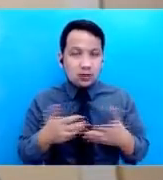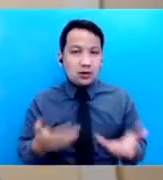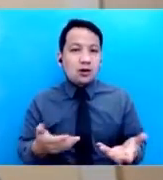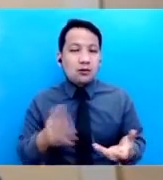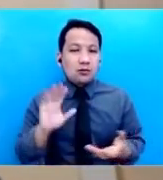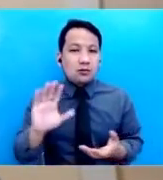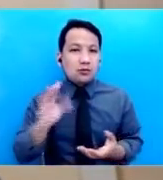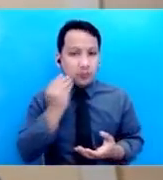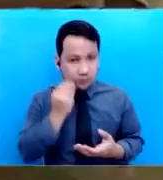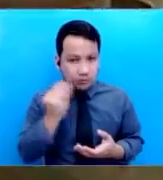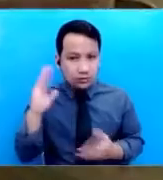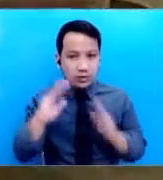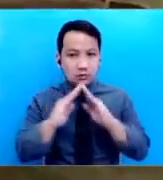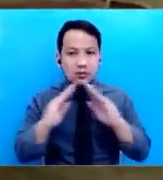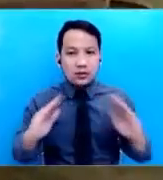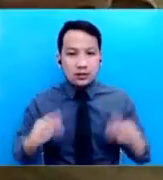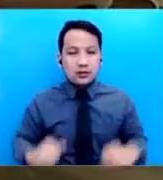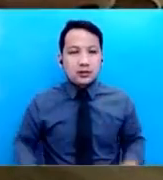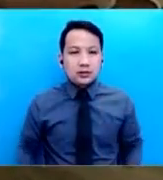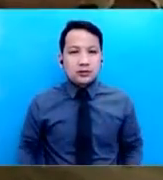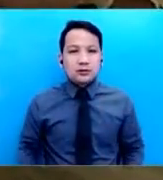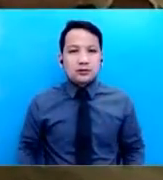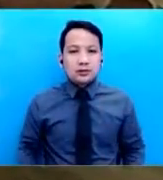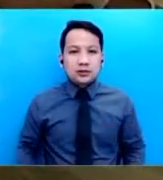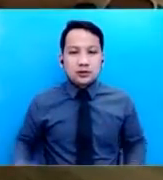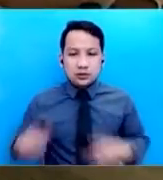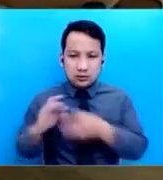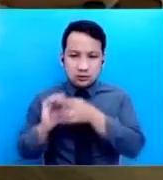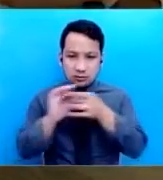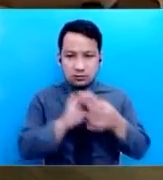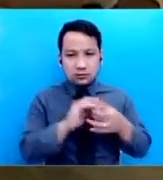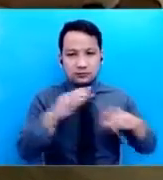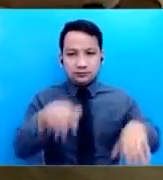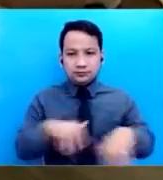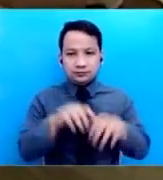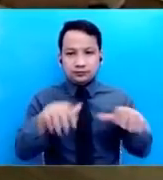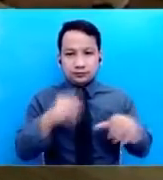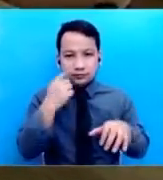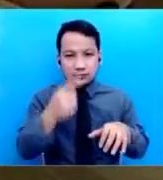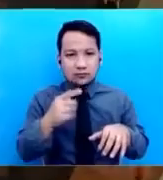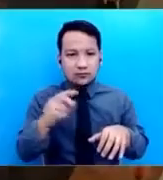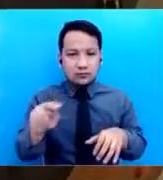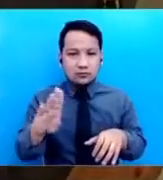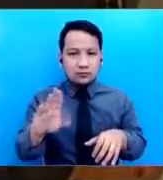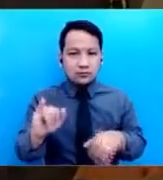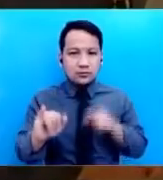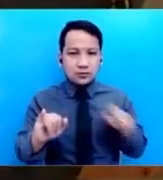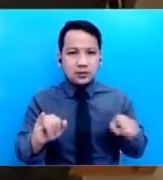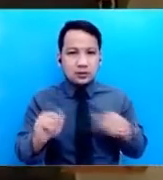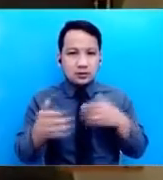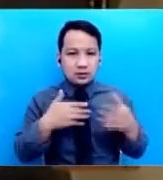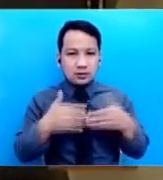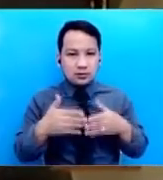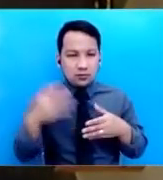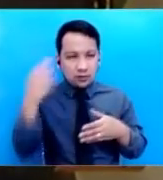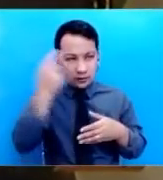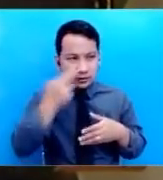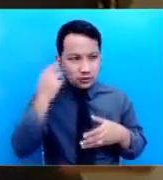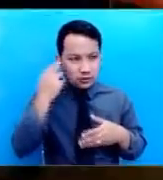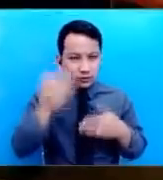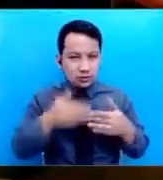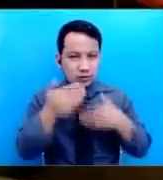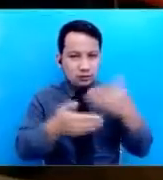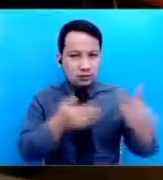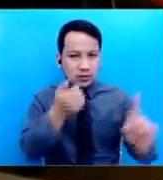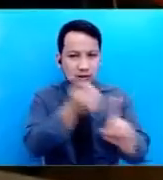pag-uwi sa kanilang mga tahanan. May kaugnayan sa trabaho ang nakikita namang anggulo ng NBI bilang motibo sa sunod-sunod na